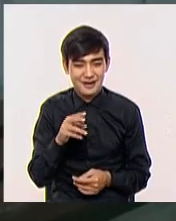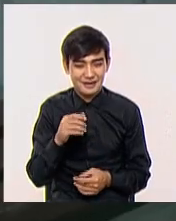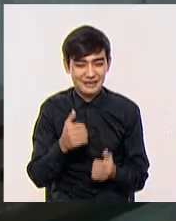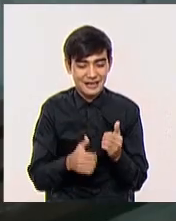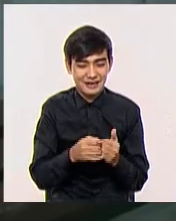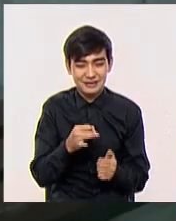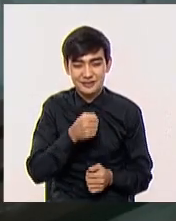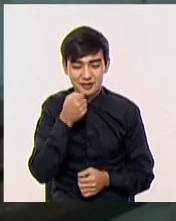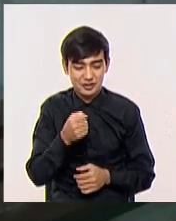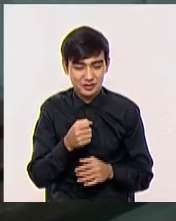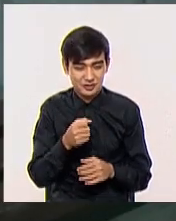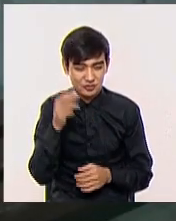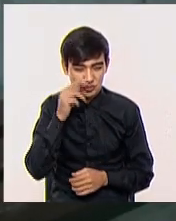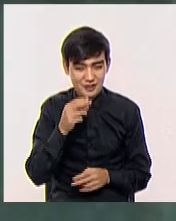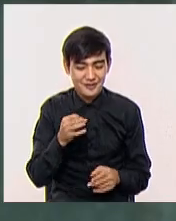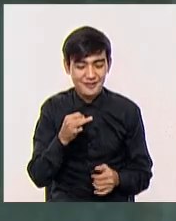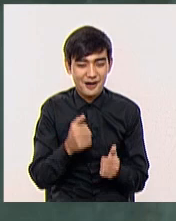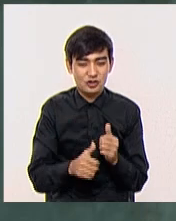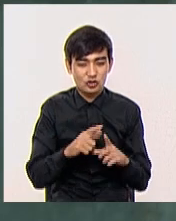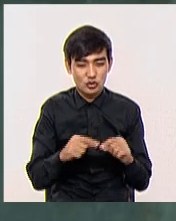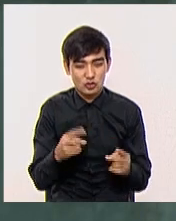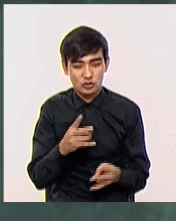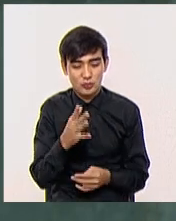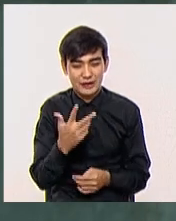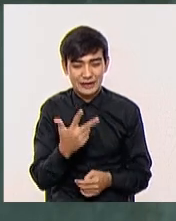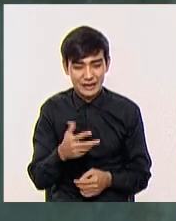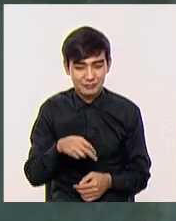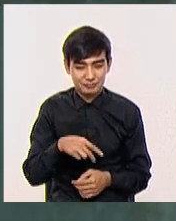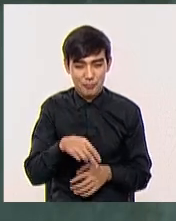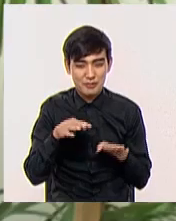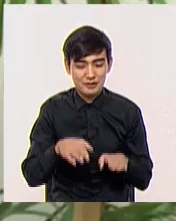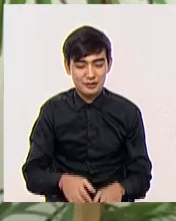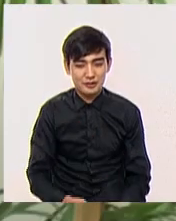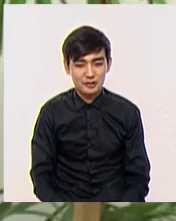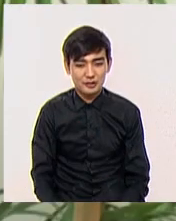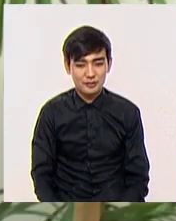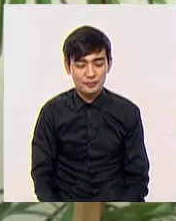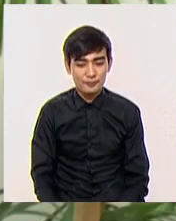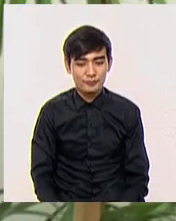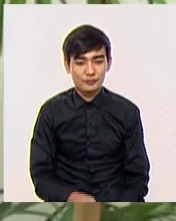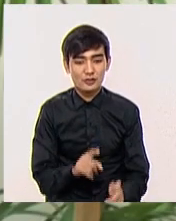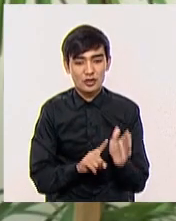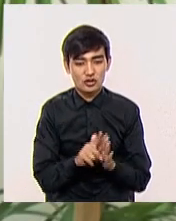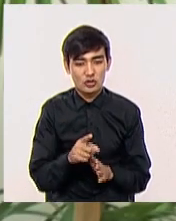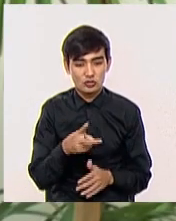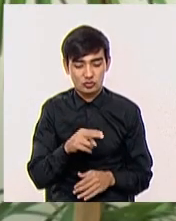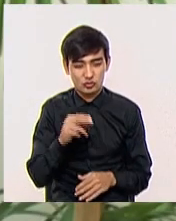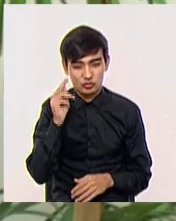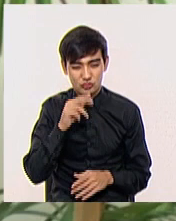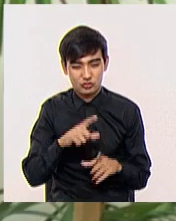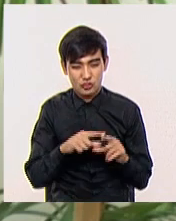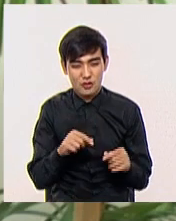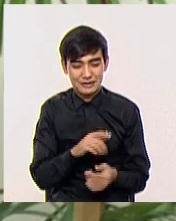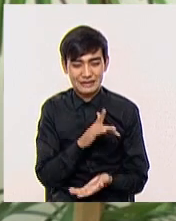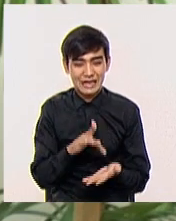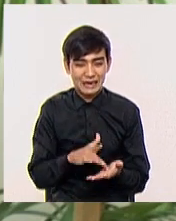одно новшество: в каждой школе теперь должно быть минимум 3 входа. Например, начальная будет, школа будет заходить с центрального